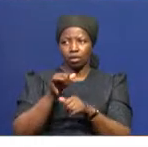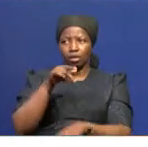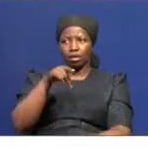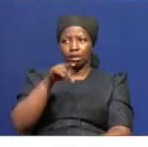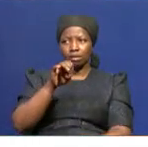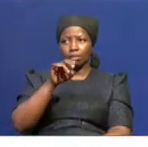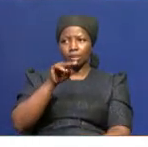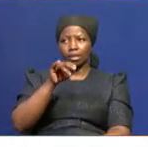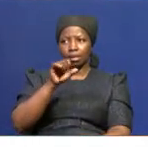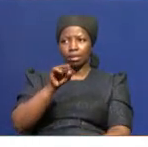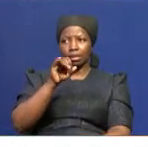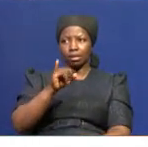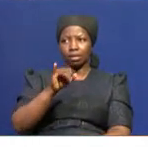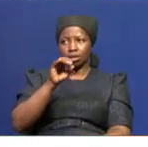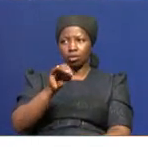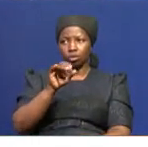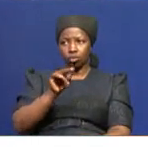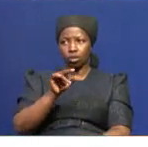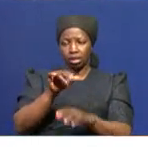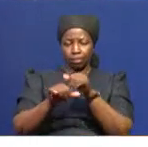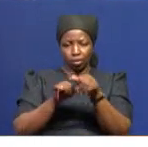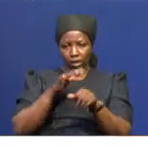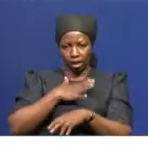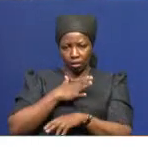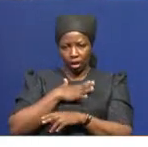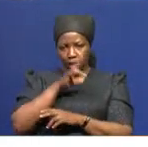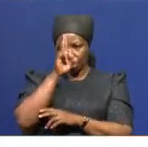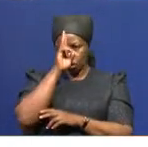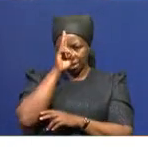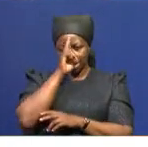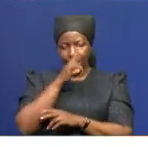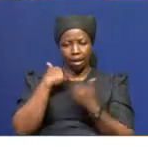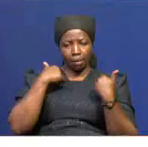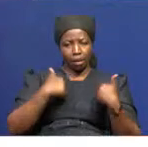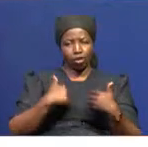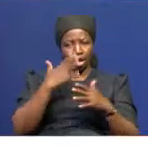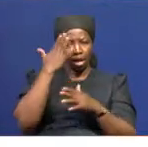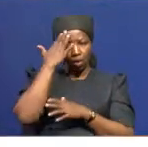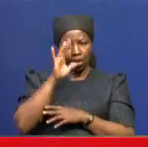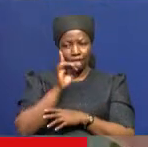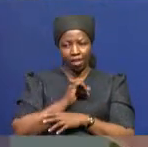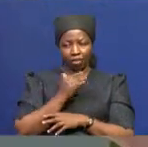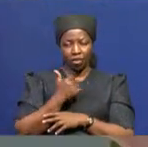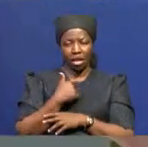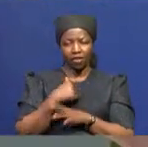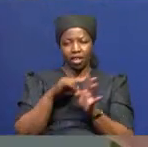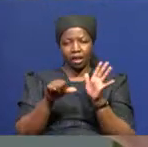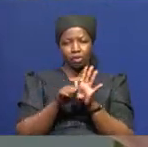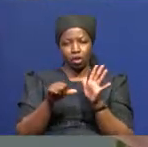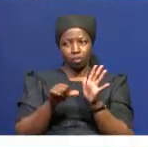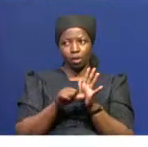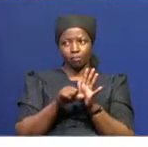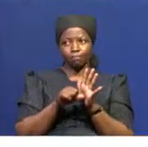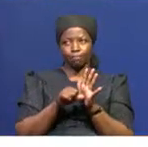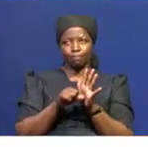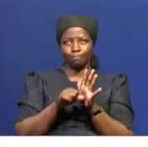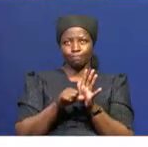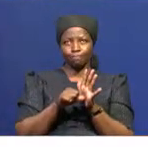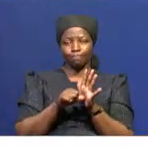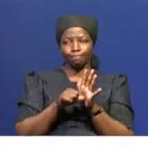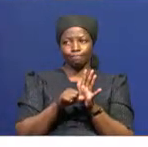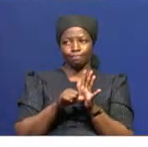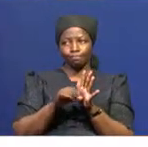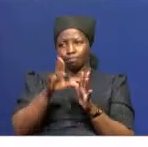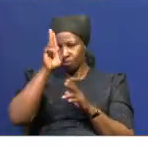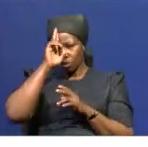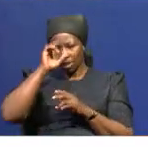pensheni ya maaskari wetu. Ninajua ya kwamba kumekuwa na shida, si kwa upande